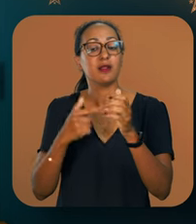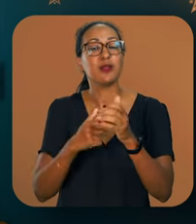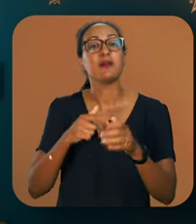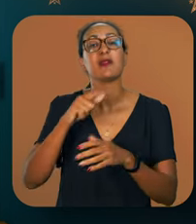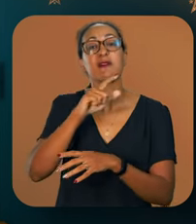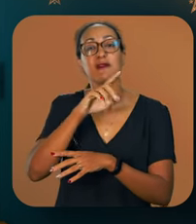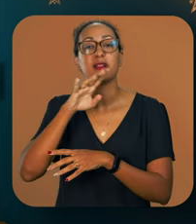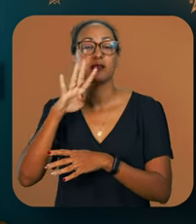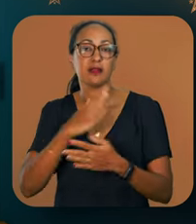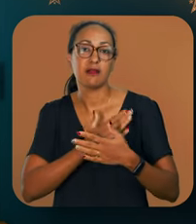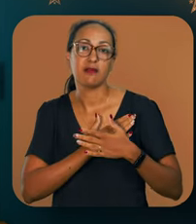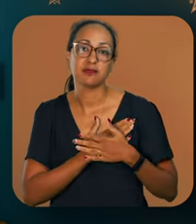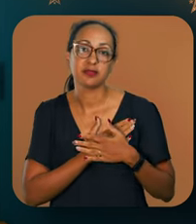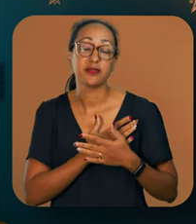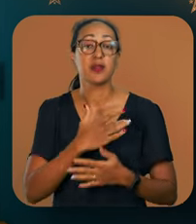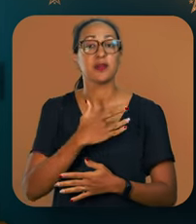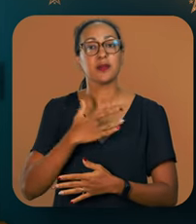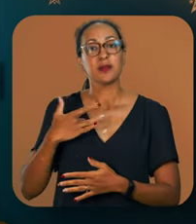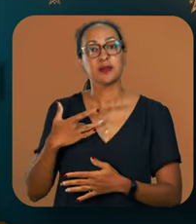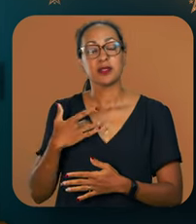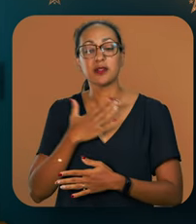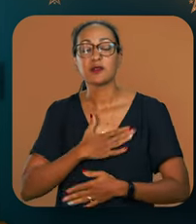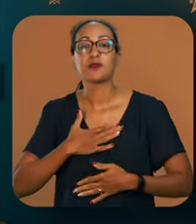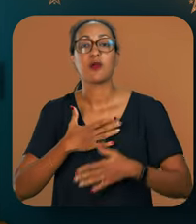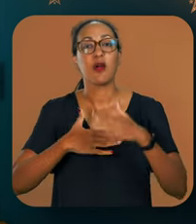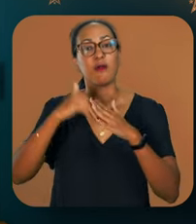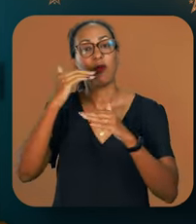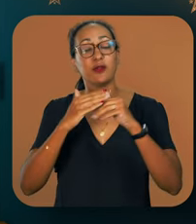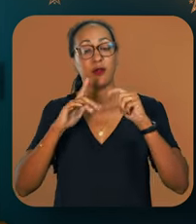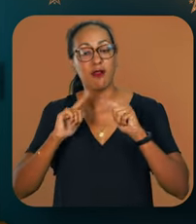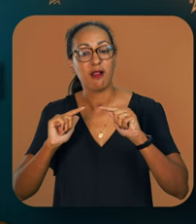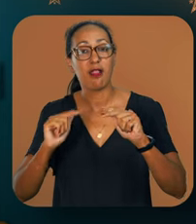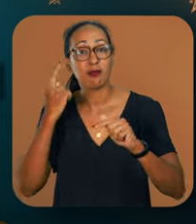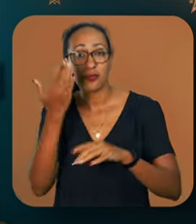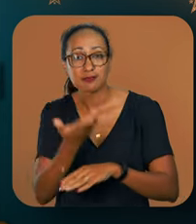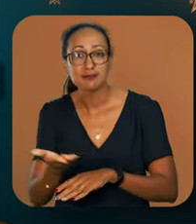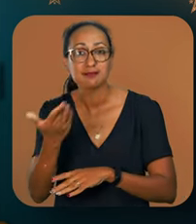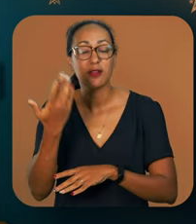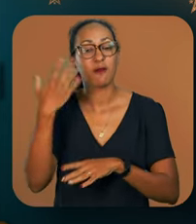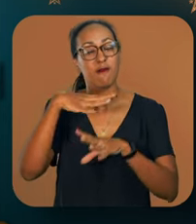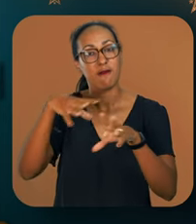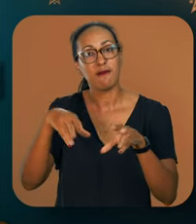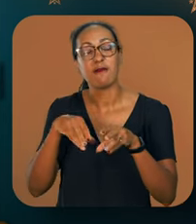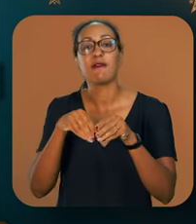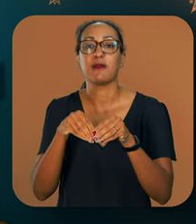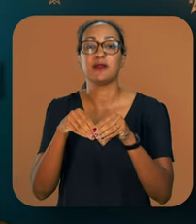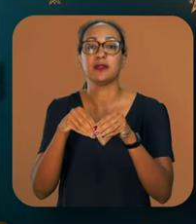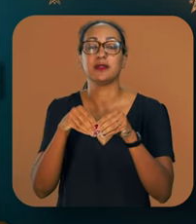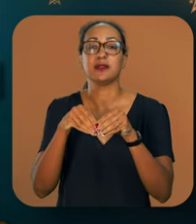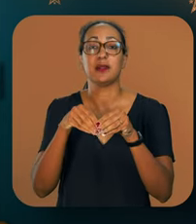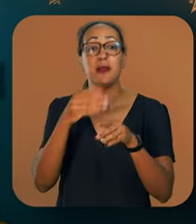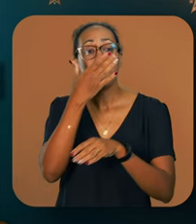santé la joie et le bonheur soit un rendez-vous pour vous et vos familles